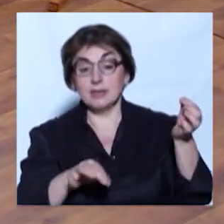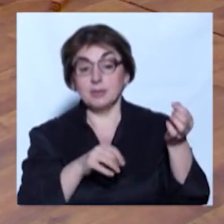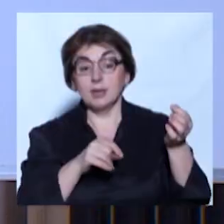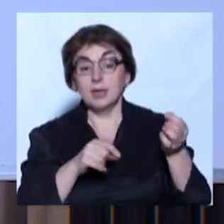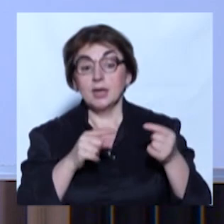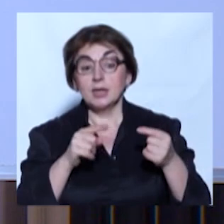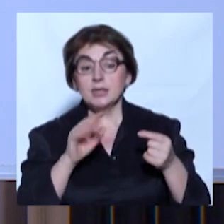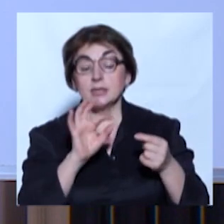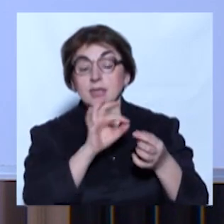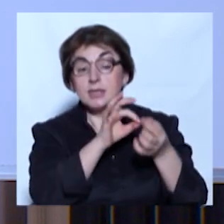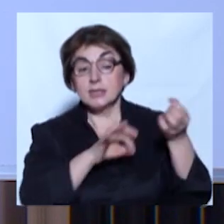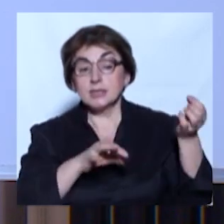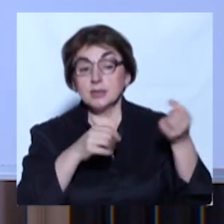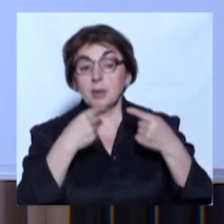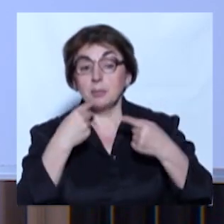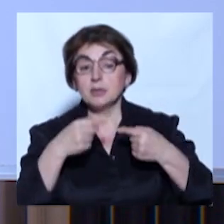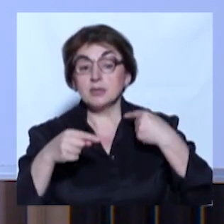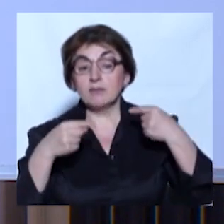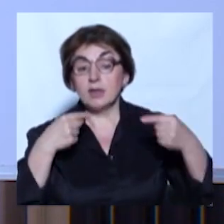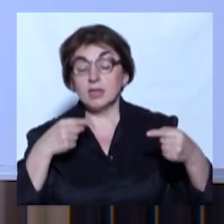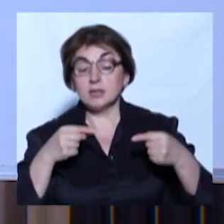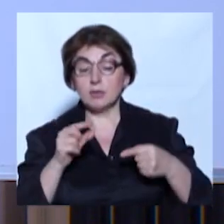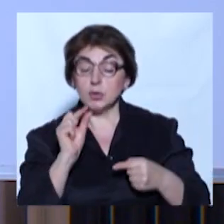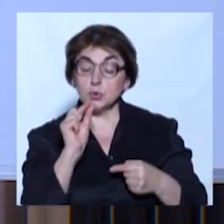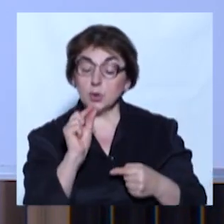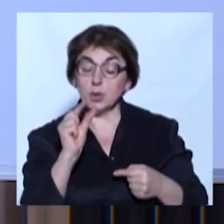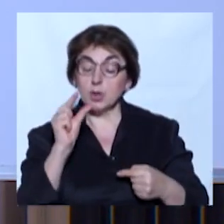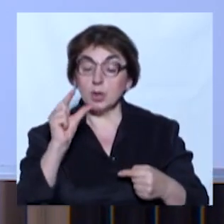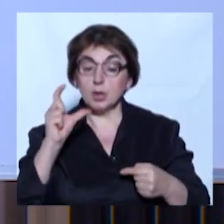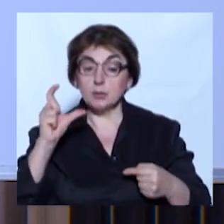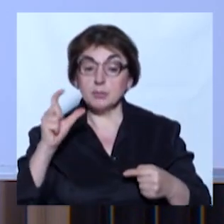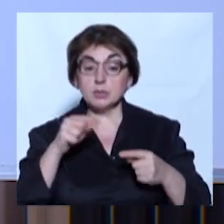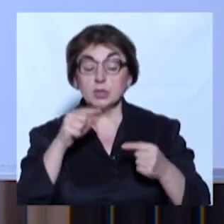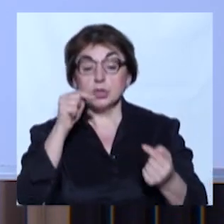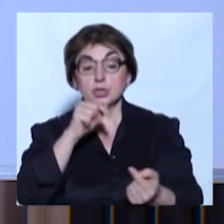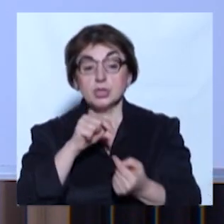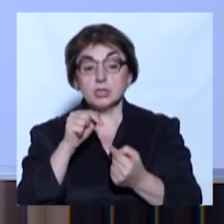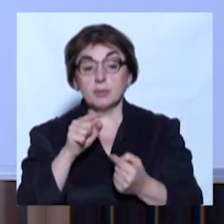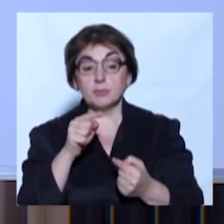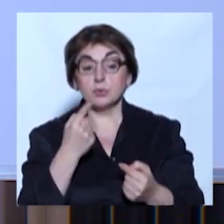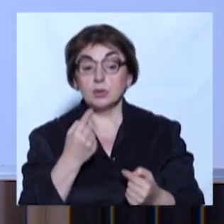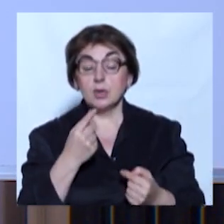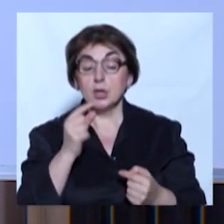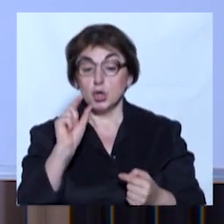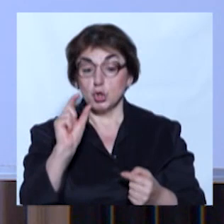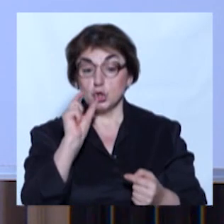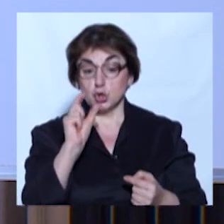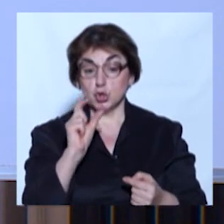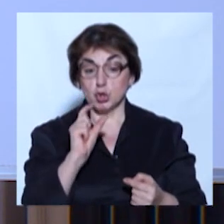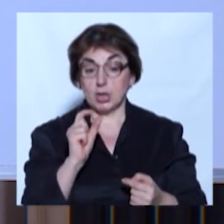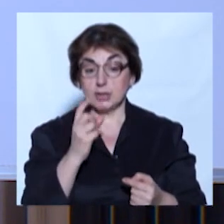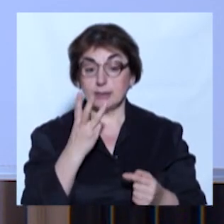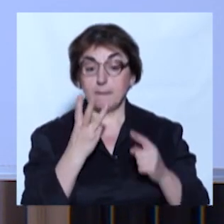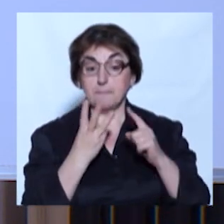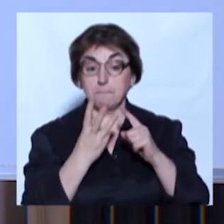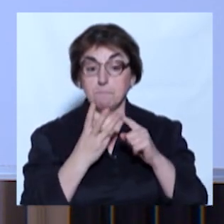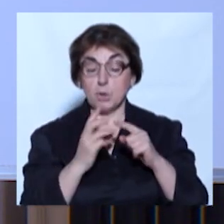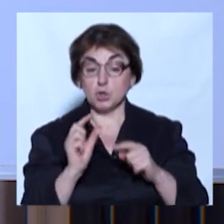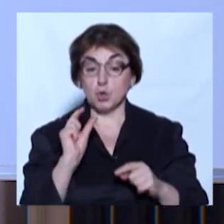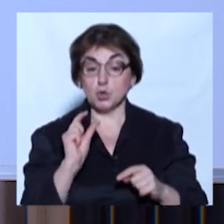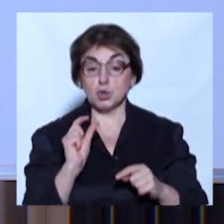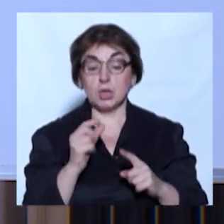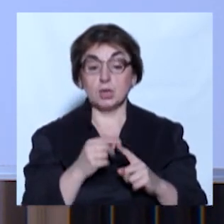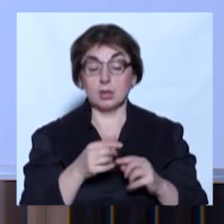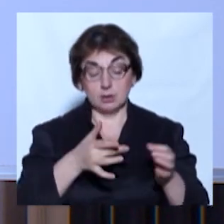სიმები განსხვავდება ერთმანეთისაგან სისქის მიხედვით. Და თუ მე ამ სკელ, ანუ მესამე სიმი არის ყველაზე